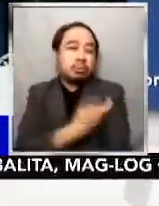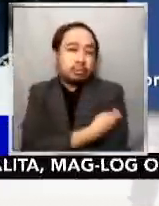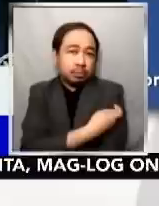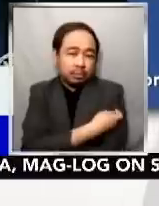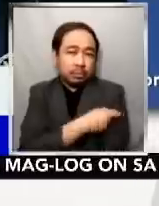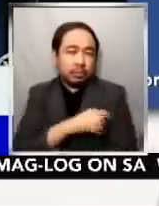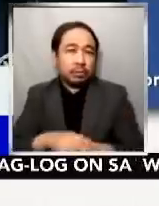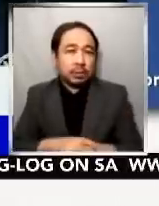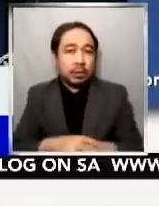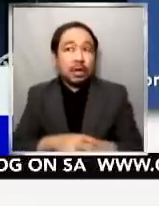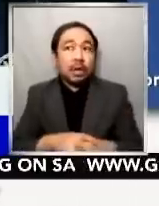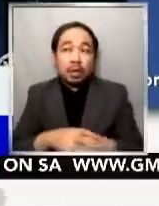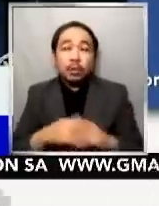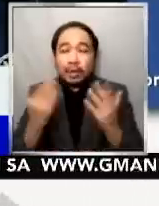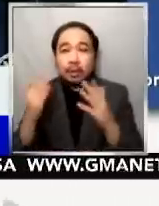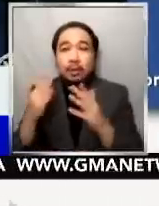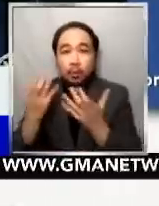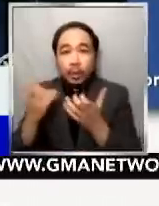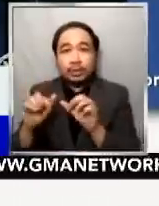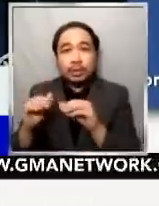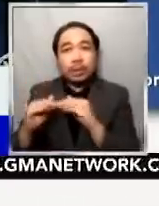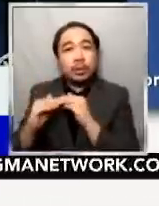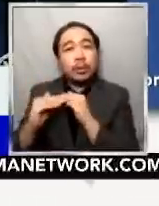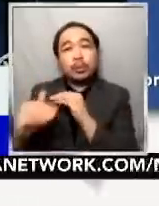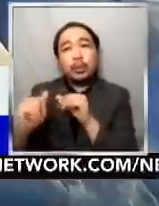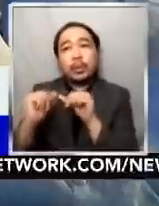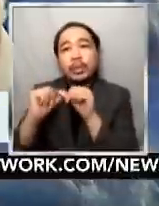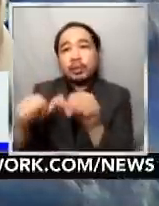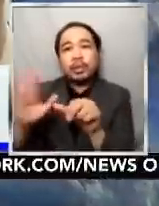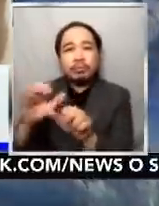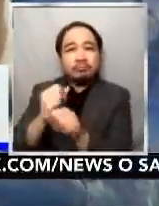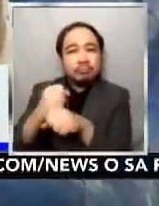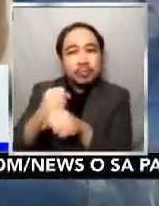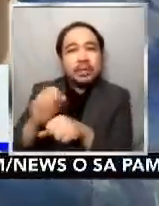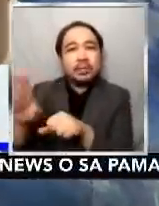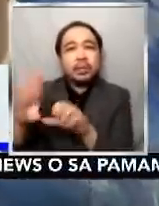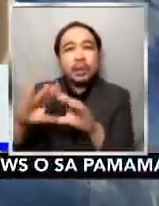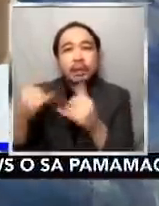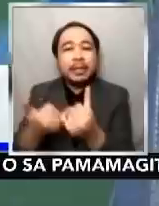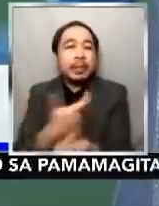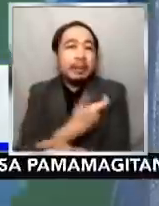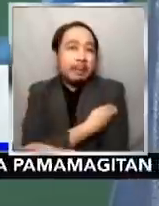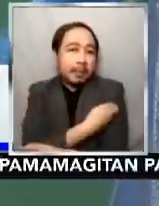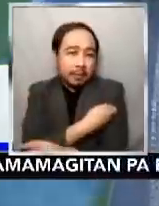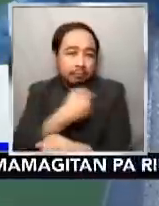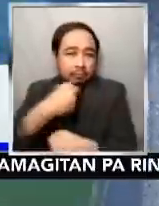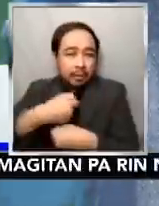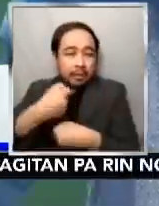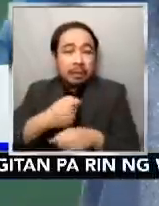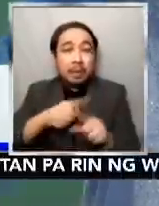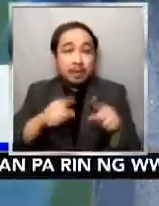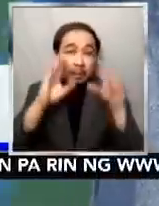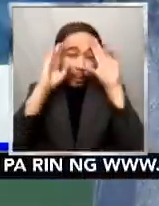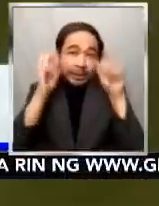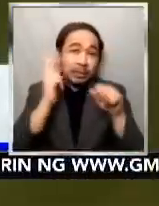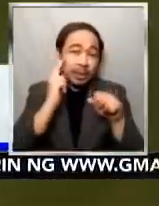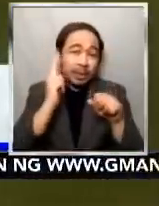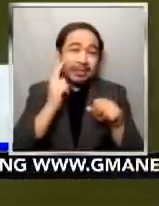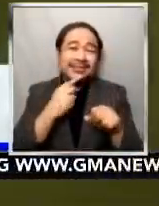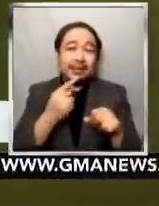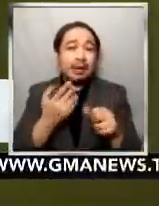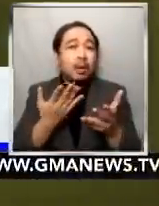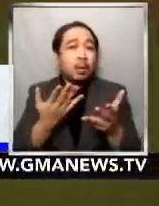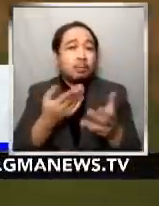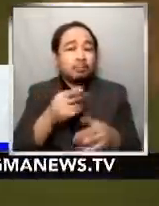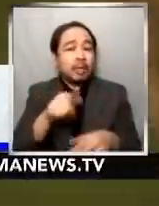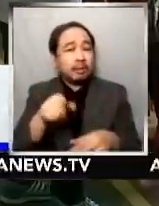ng kanilang mga producing manufacturer. Gusto rin ng Pangulo na madaliin na ni Secretary Galvez ang plano nitong bakunahan